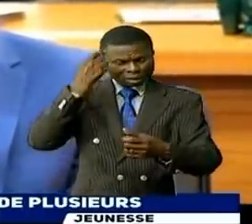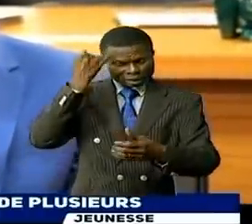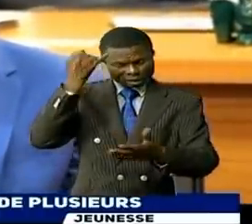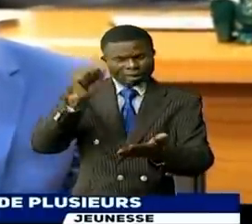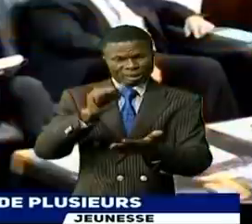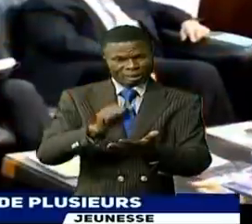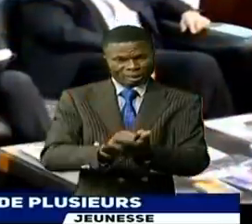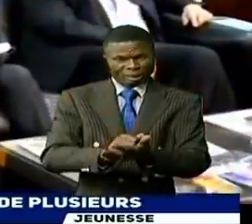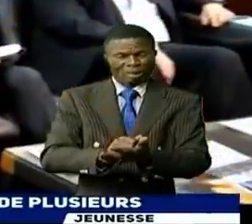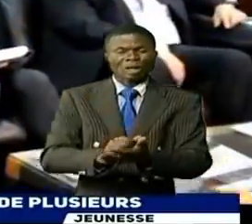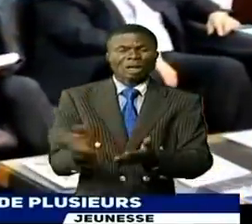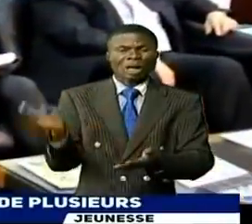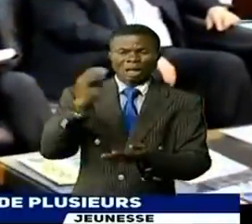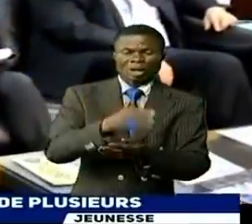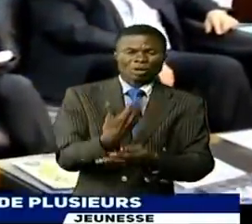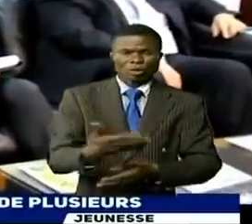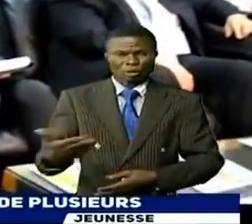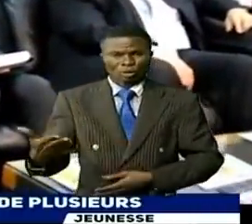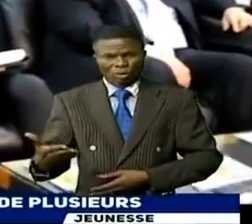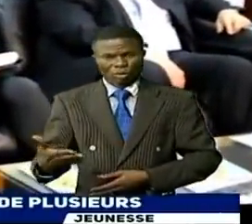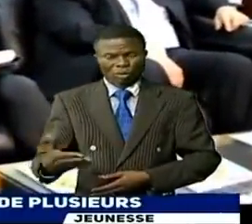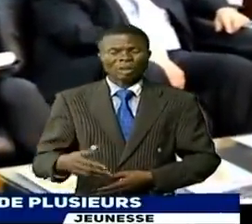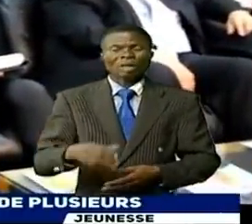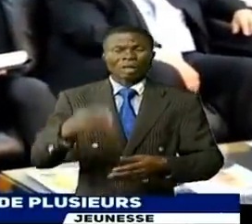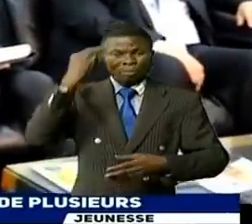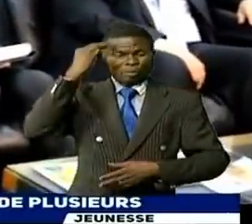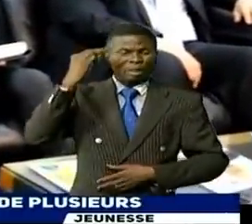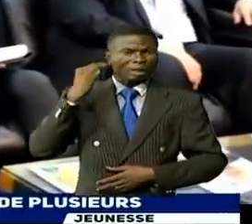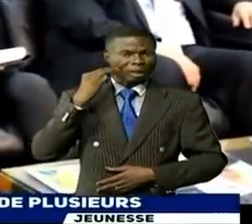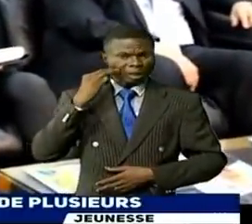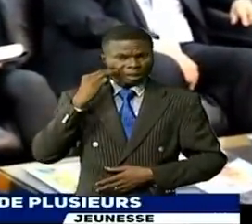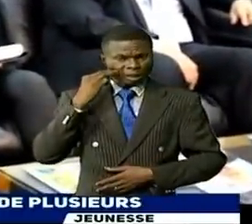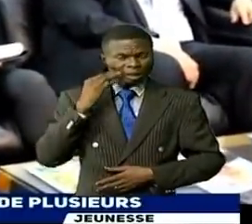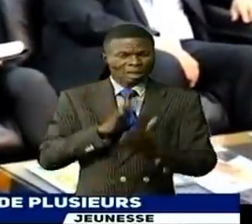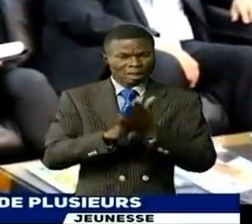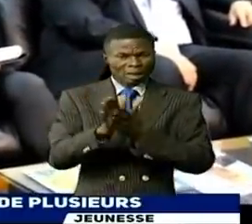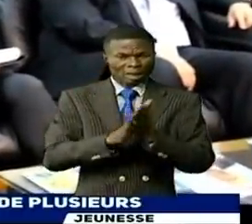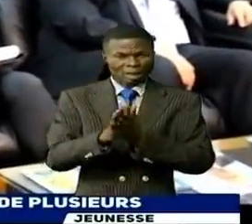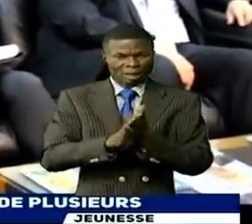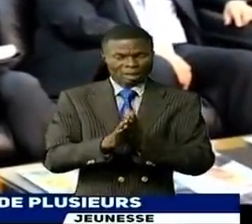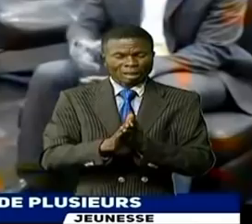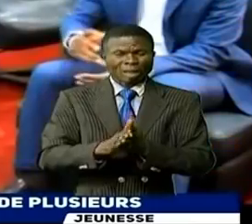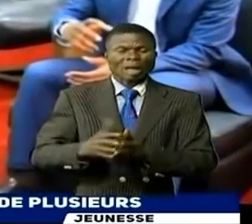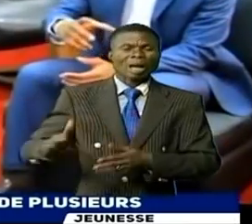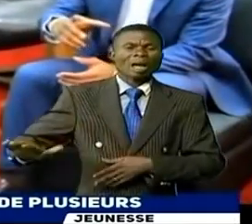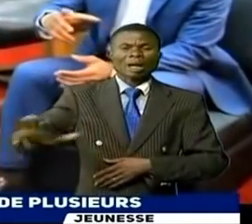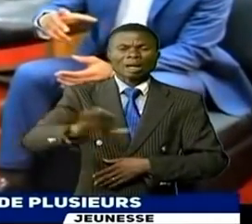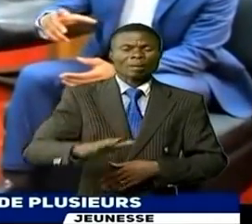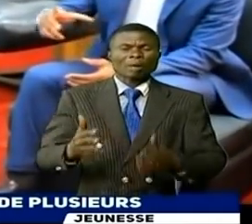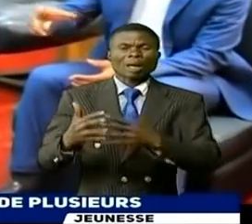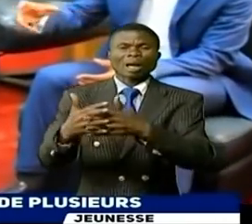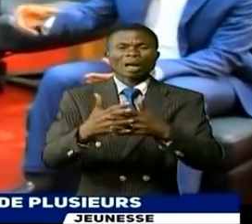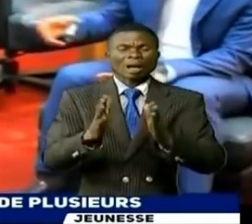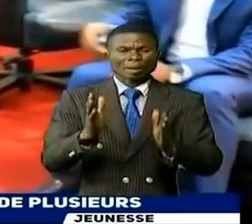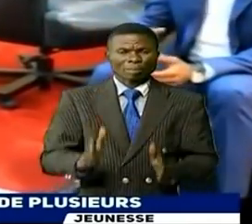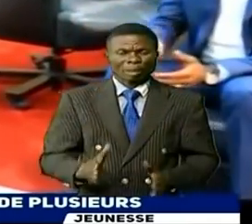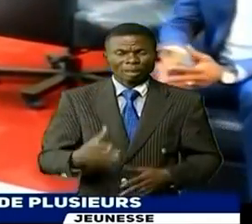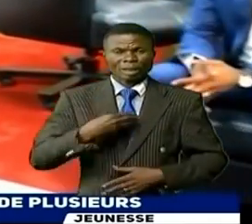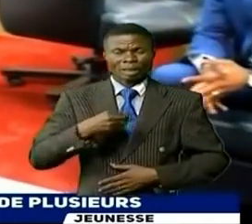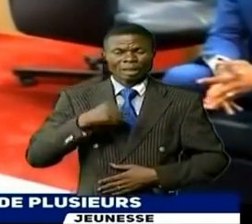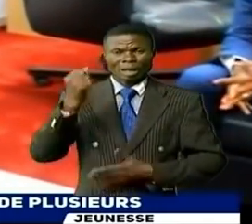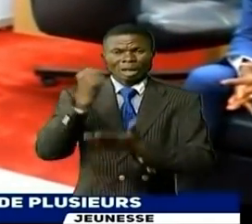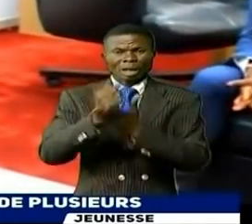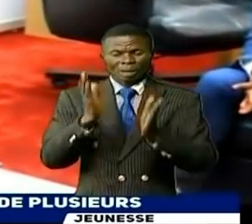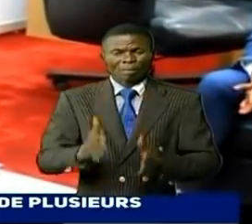faut les réhabiliter et Yves Bunkuluzola peut compter sur les États-Unis d'Amérique à travers Mike Hammer,